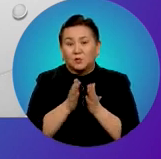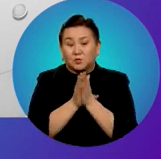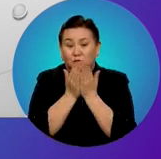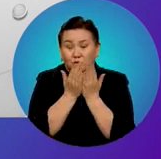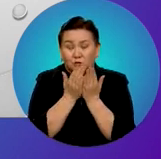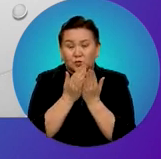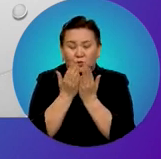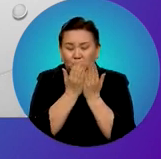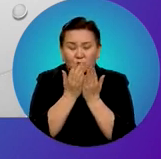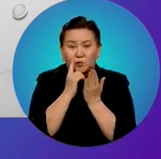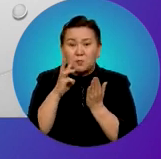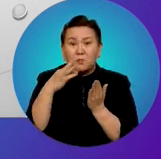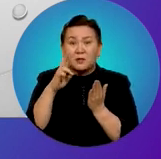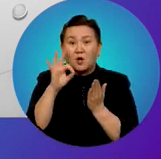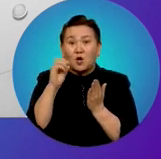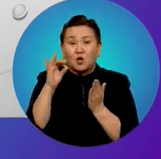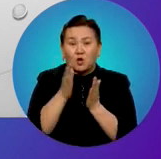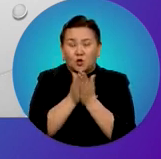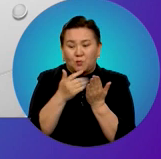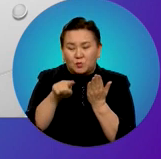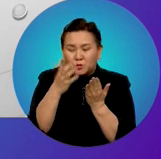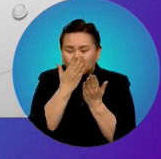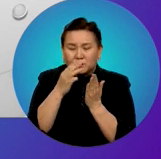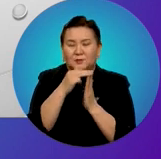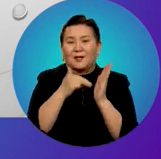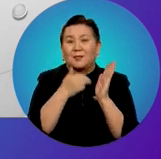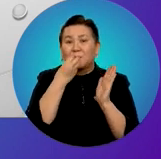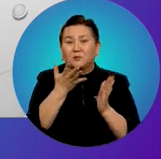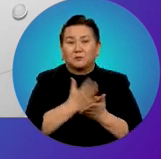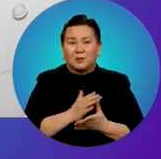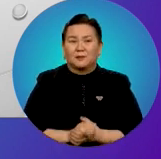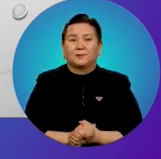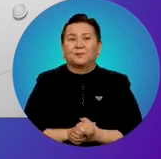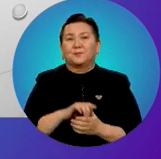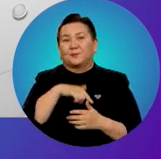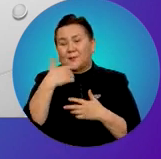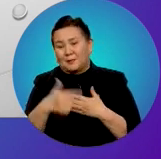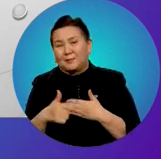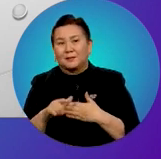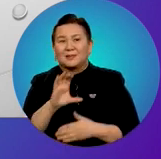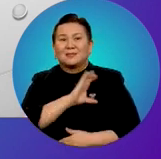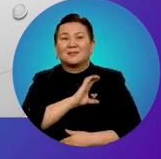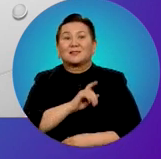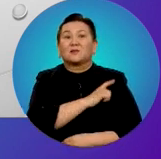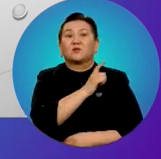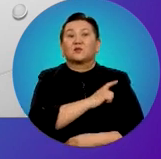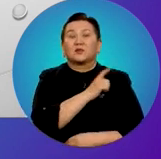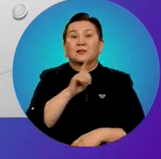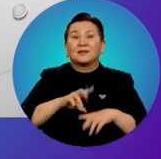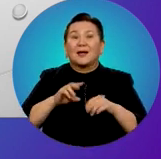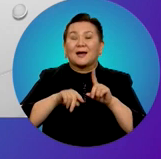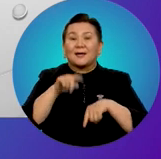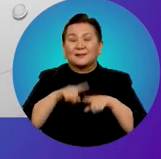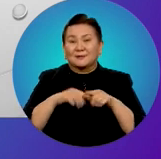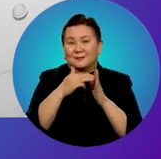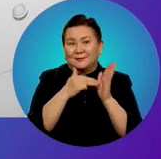уншиж унших болсон үндсэлтэй бол энэ хэсэгт тайлбарласан байна. За тэгвэл энээс гадна сэтгэл хөдлөлийн арга хэрэглүүрийг бүгдээрээ энэ хэсгээс